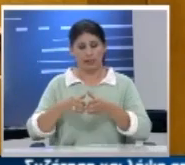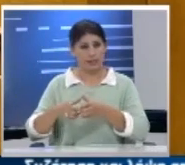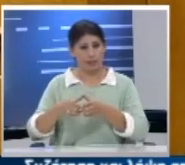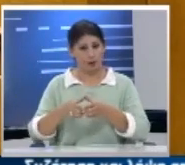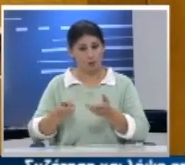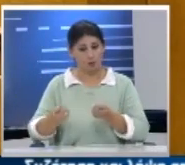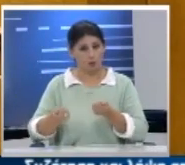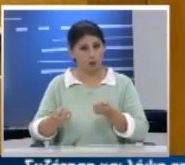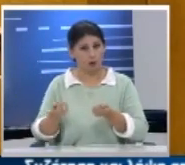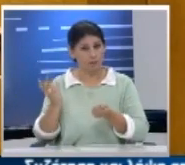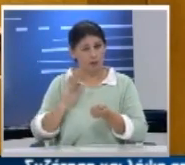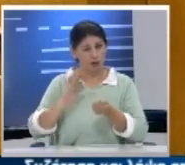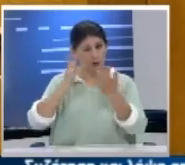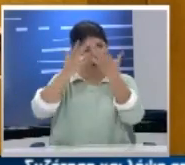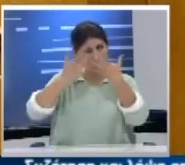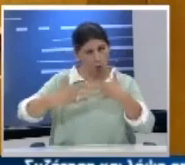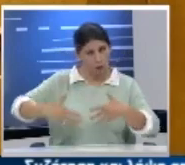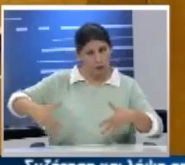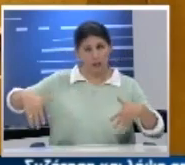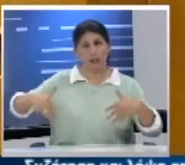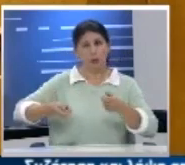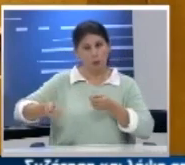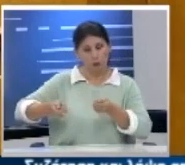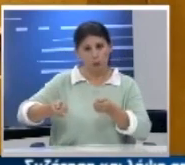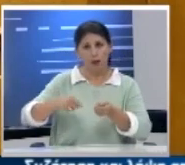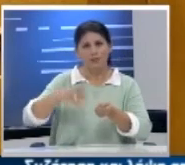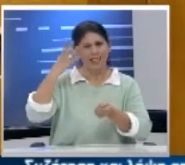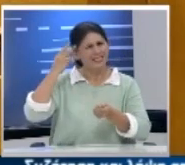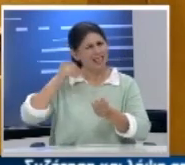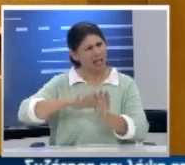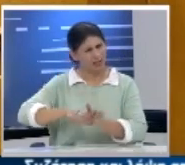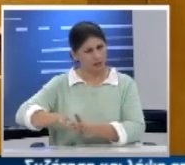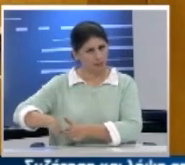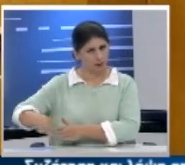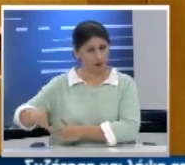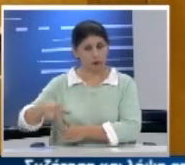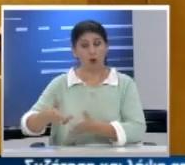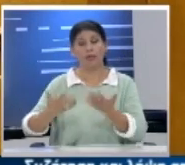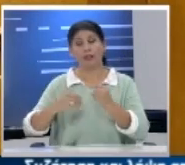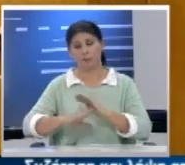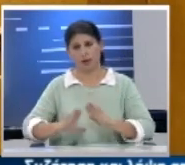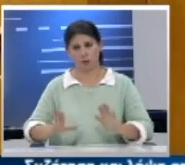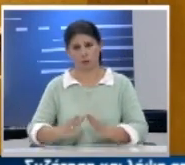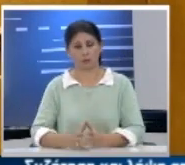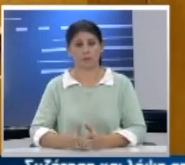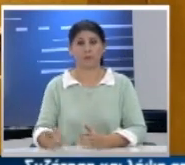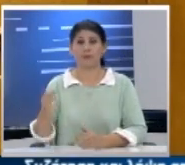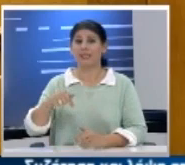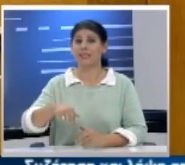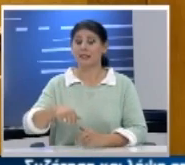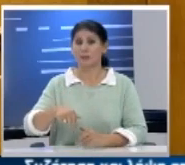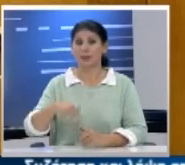Αγγελή. Και για 30 δευτερόλεπτα επιτρέψτε μου. Ρωτώ, με ποιο κριτήριο θα κρίνουμε